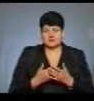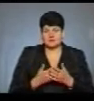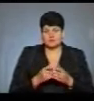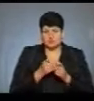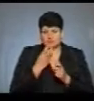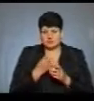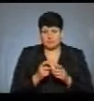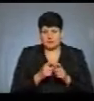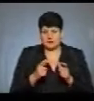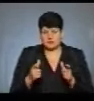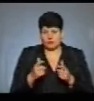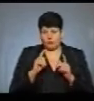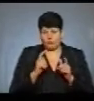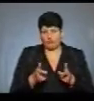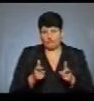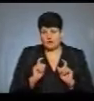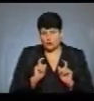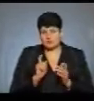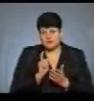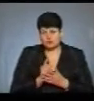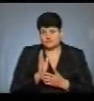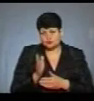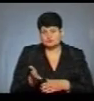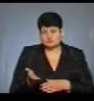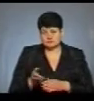платіжці. Повідомлення повинно прийти.